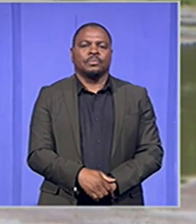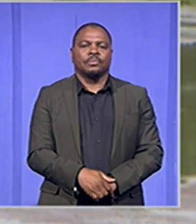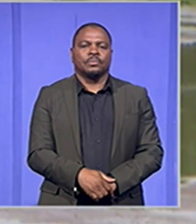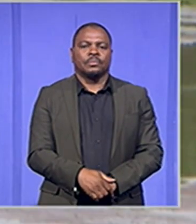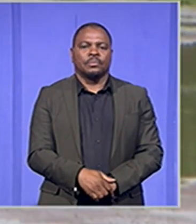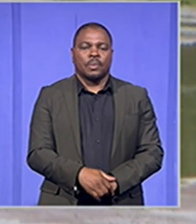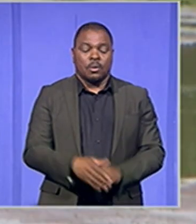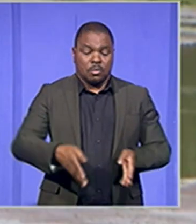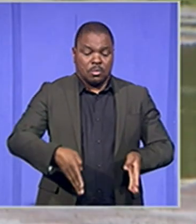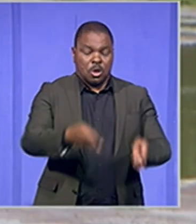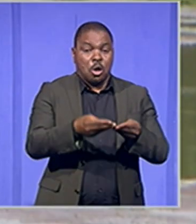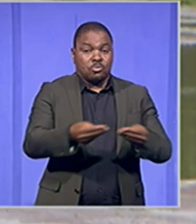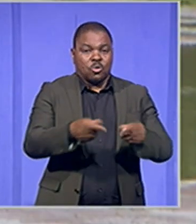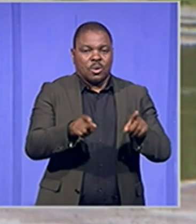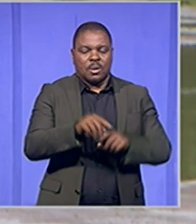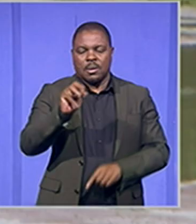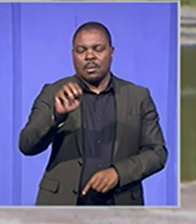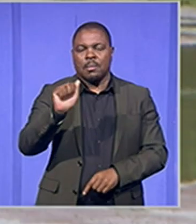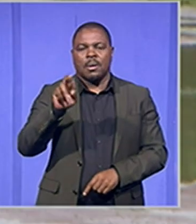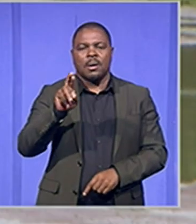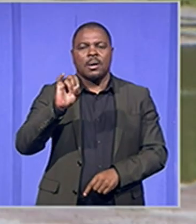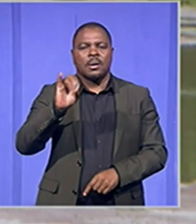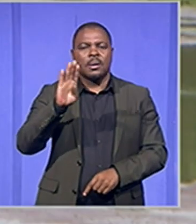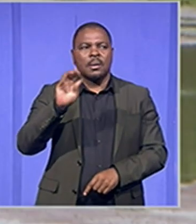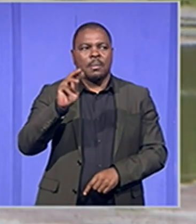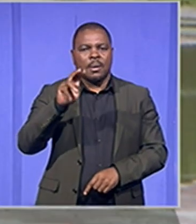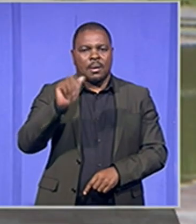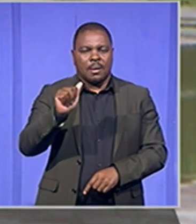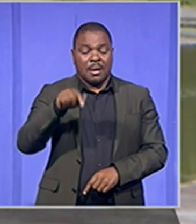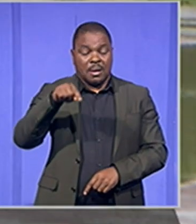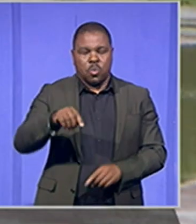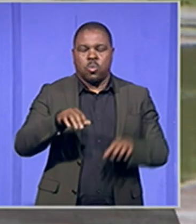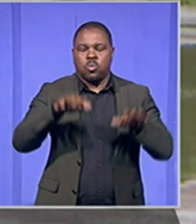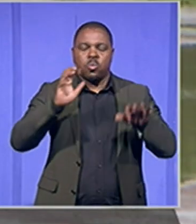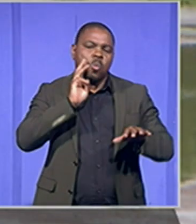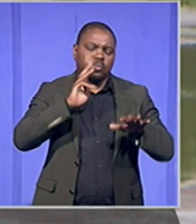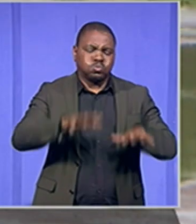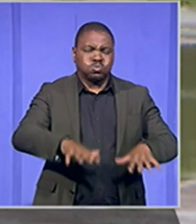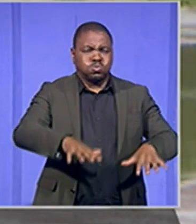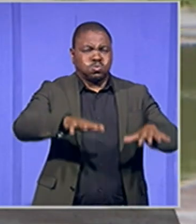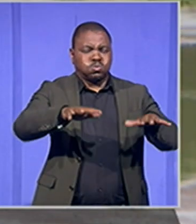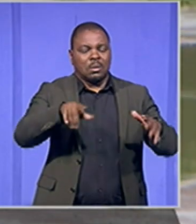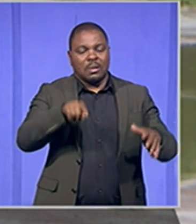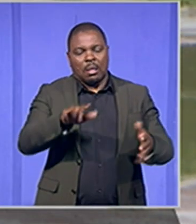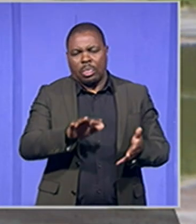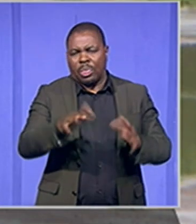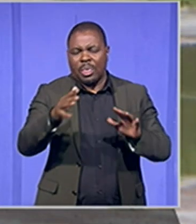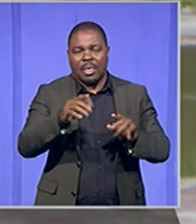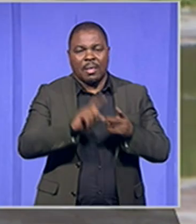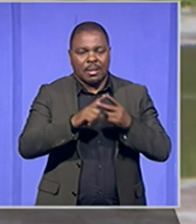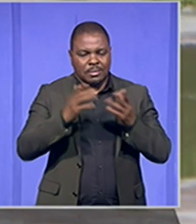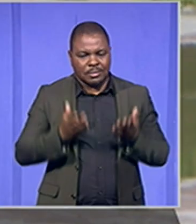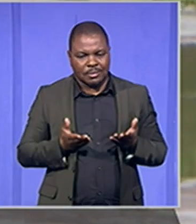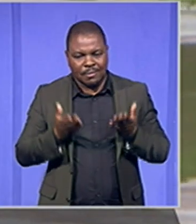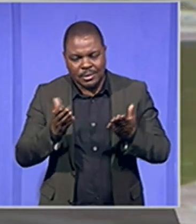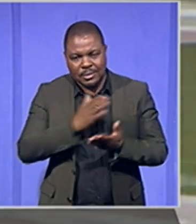Tsela ya mmu kwa motseng selegae wa Kgamaribana e itemogela merwalela ka ntlha ya dipula tse matla. Dipula di amile tsela mme ditirelo dingwe di ne tsa